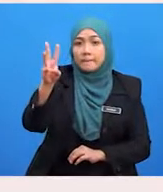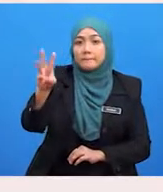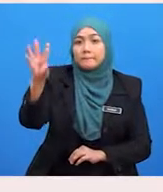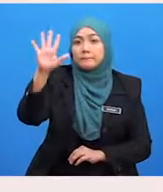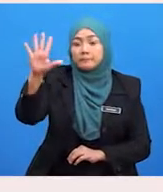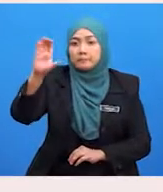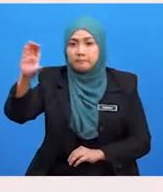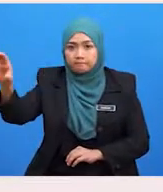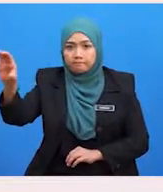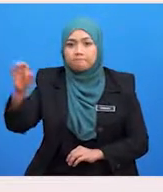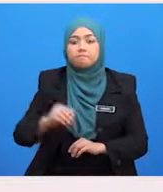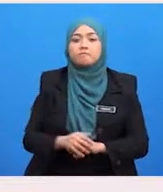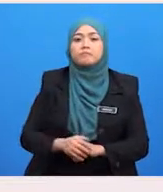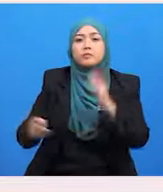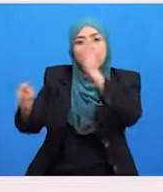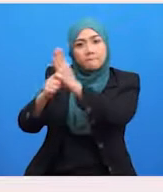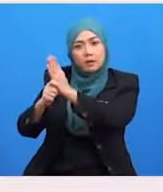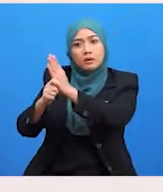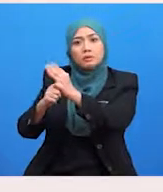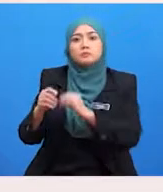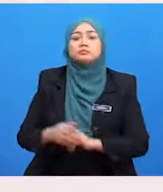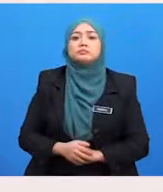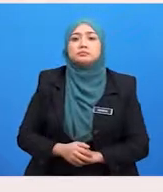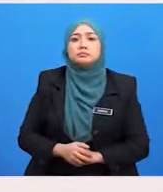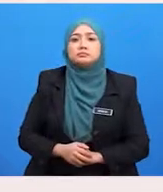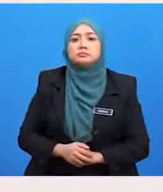RM6,500 tambah susut nilai kenderaan 2018